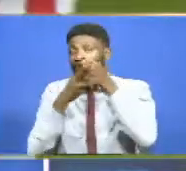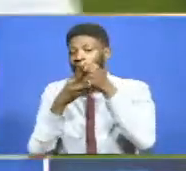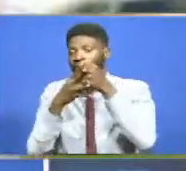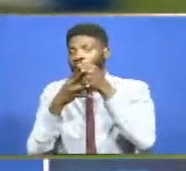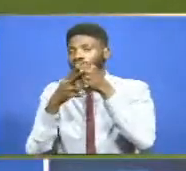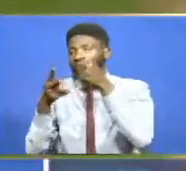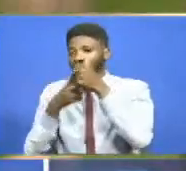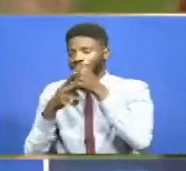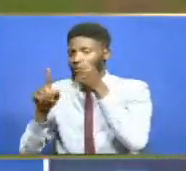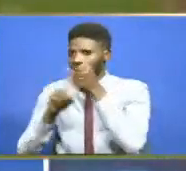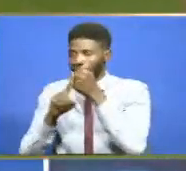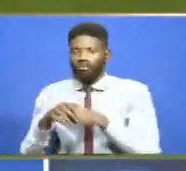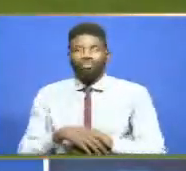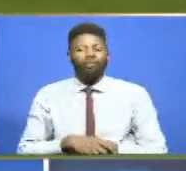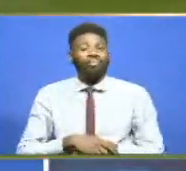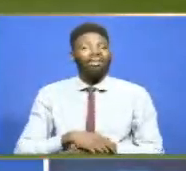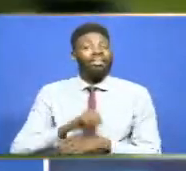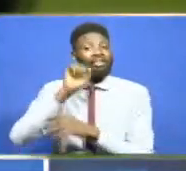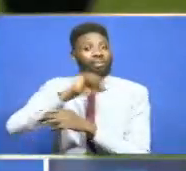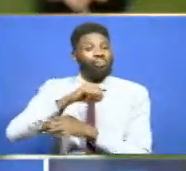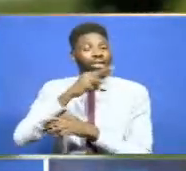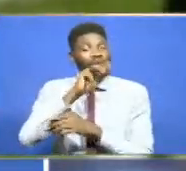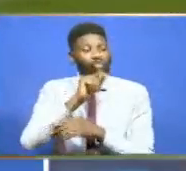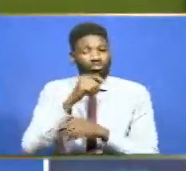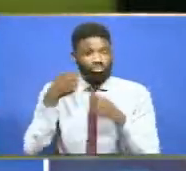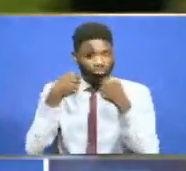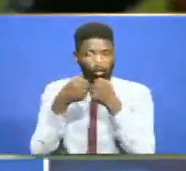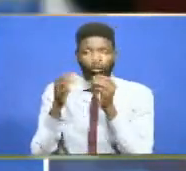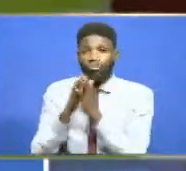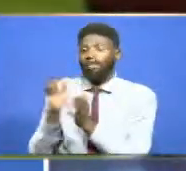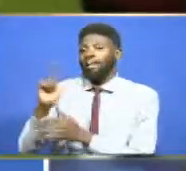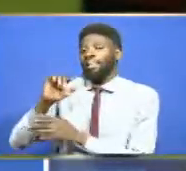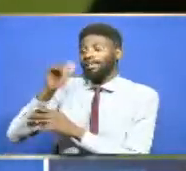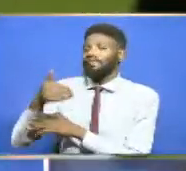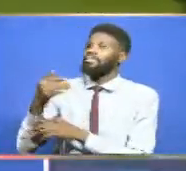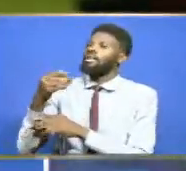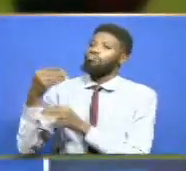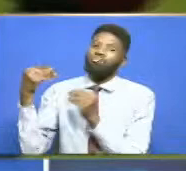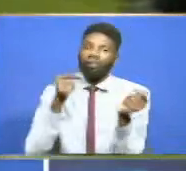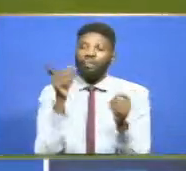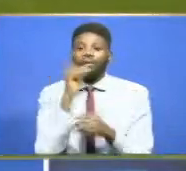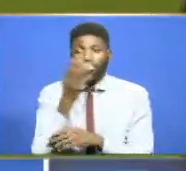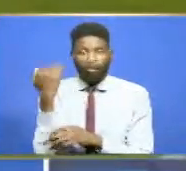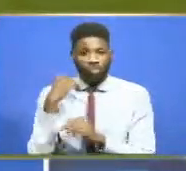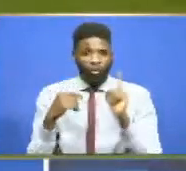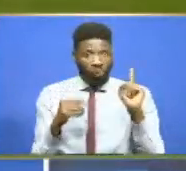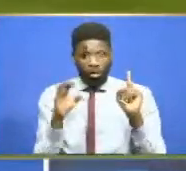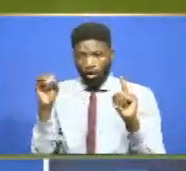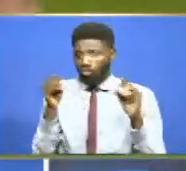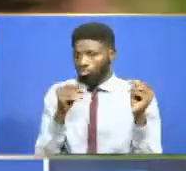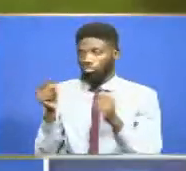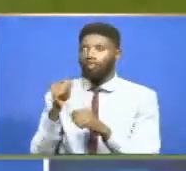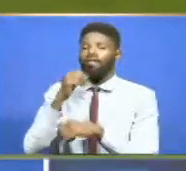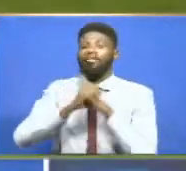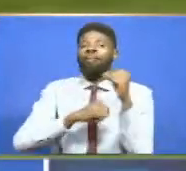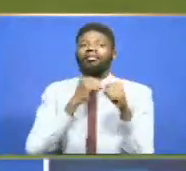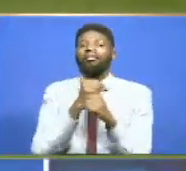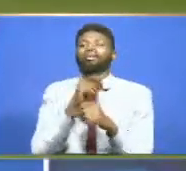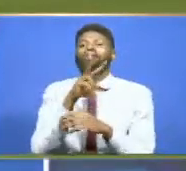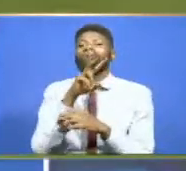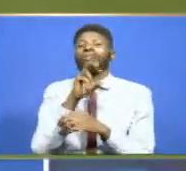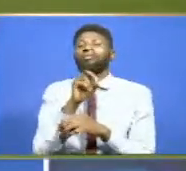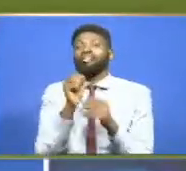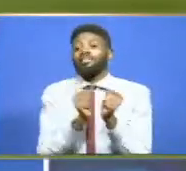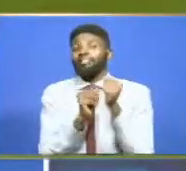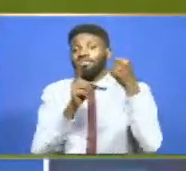ushindi kwenye mechi mbili za mwisho iliyocheza dhidi ya Leicester, ikiwamo ushindi wa bao moja kwa nunge mwaka 2006 na